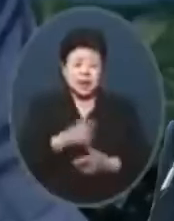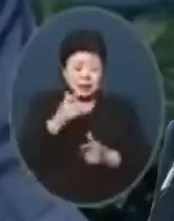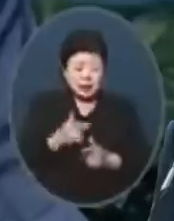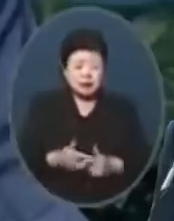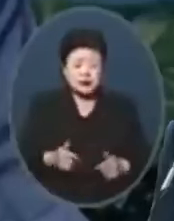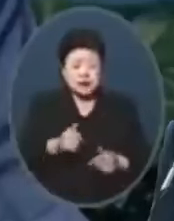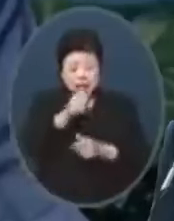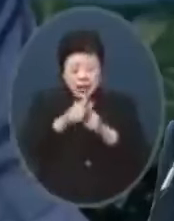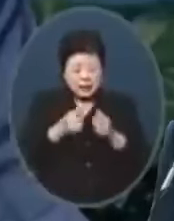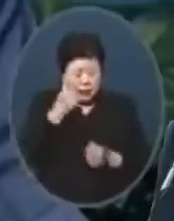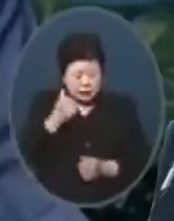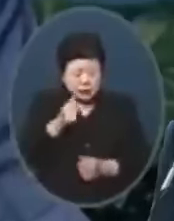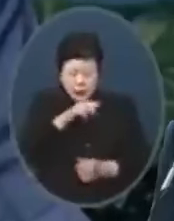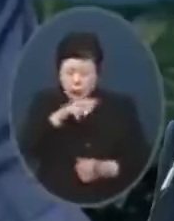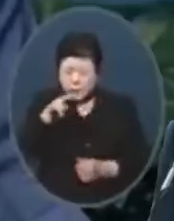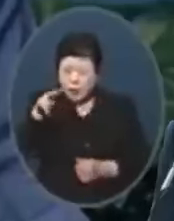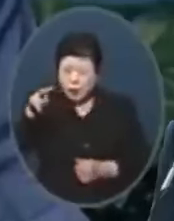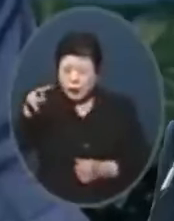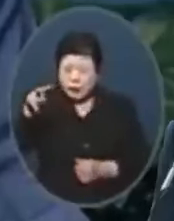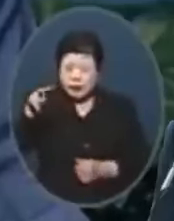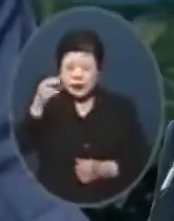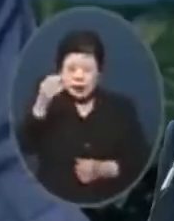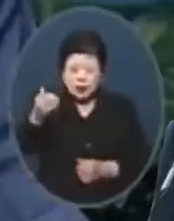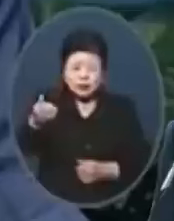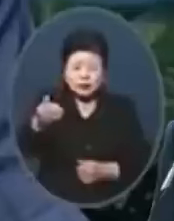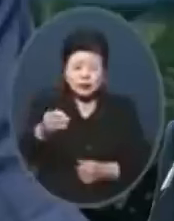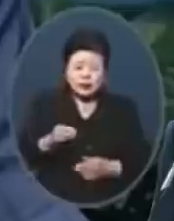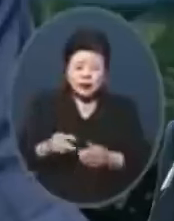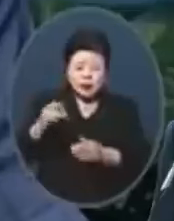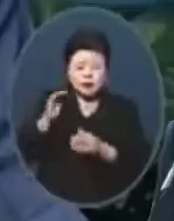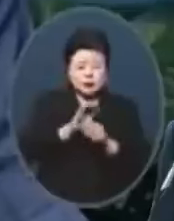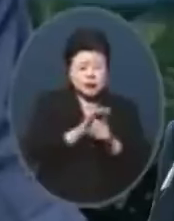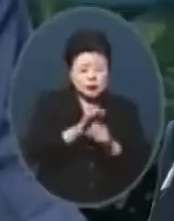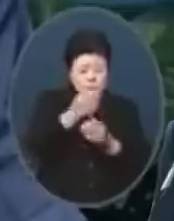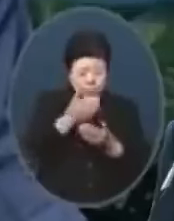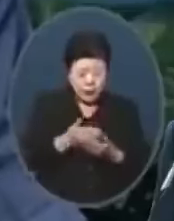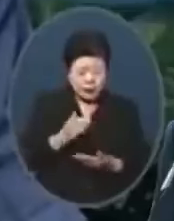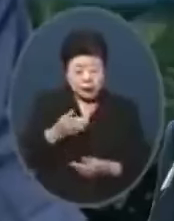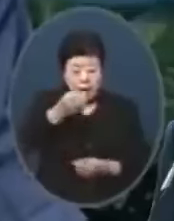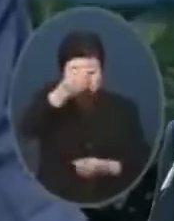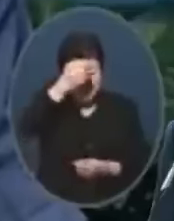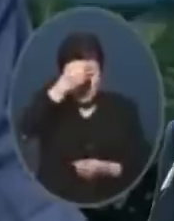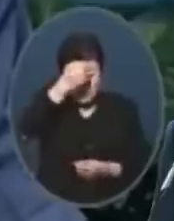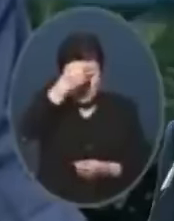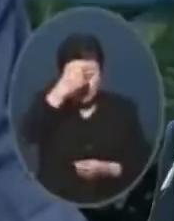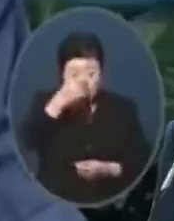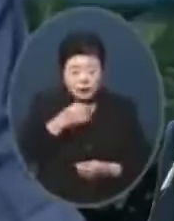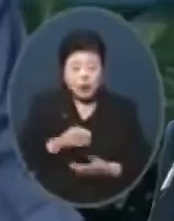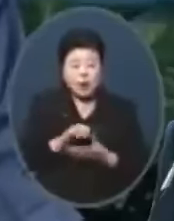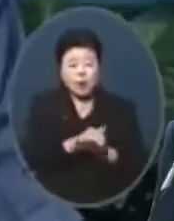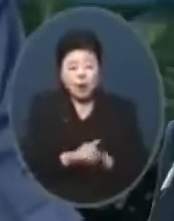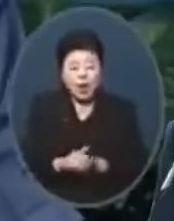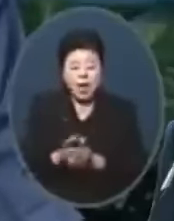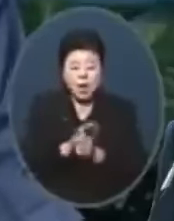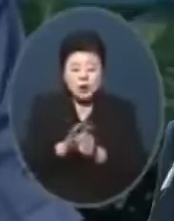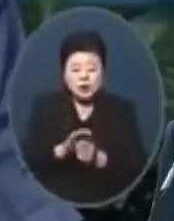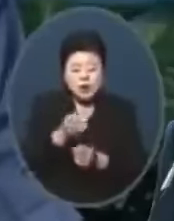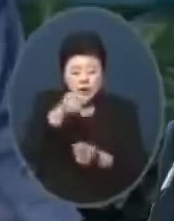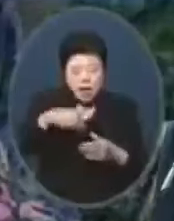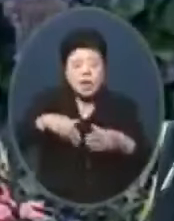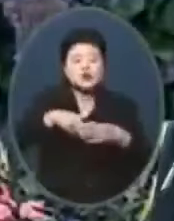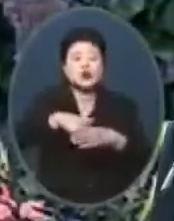예수님과 하나님 아버지를 바라보면 여러분에게 넘치는 위로를 주시는 것입니다. 기독교는 화해와 위로의 종교인